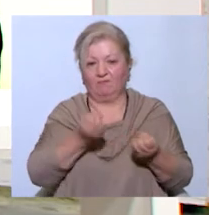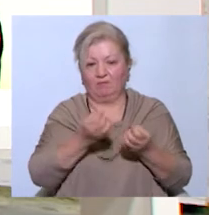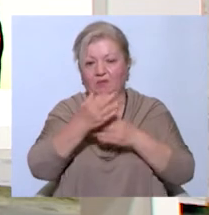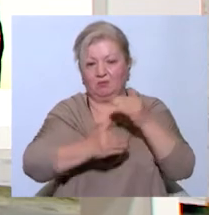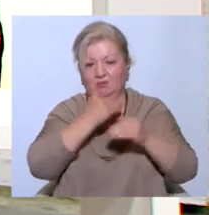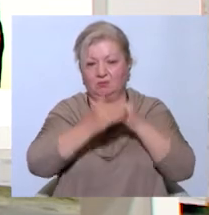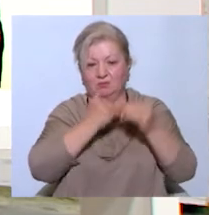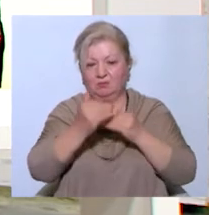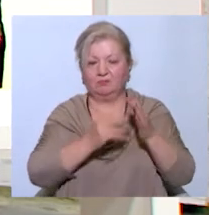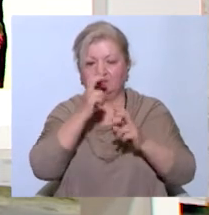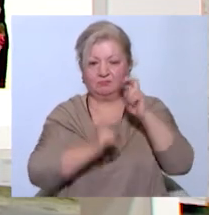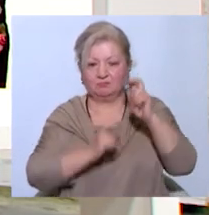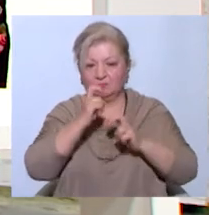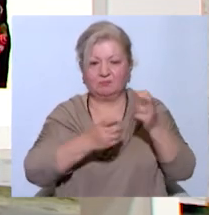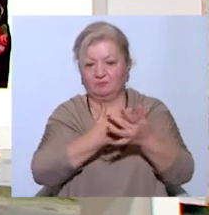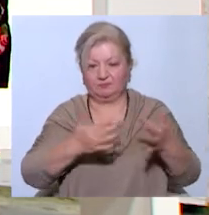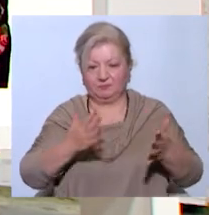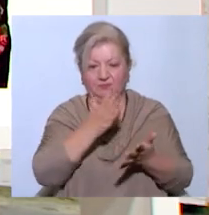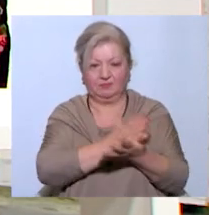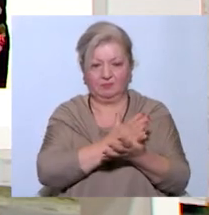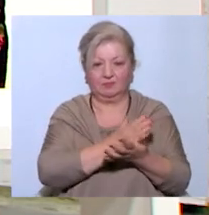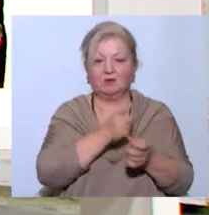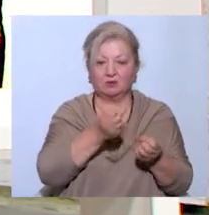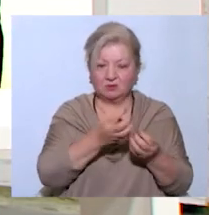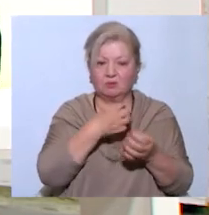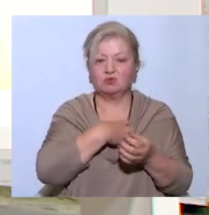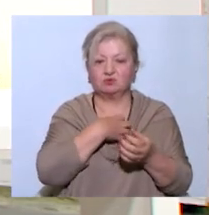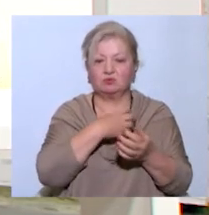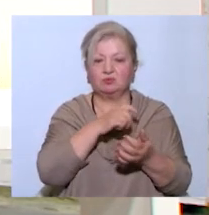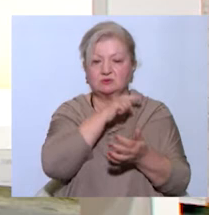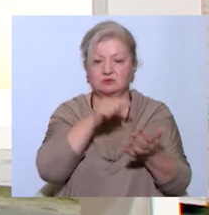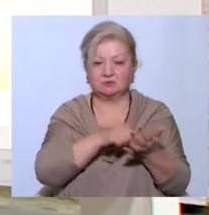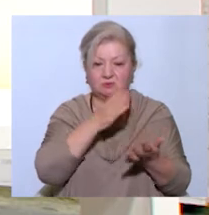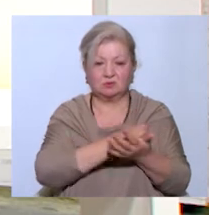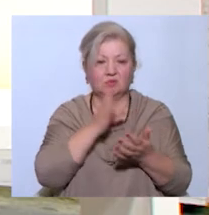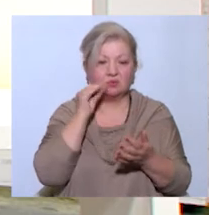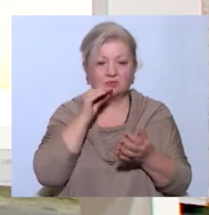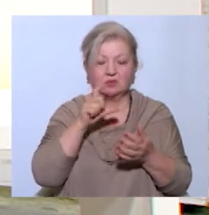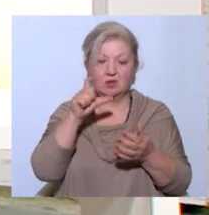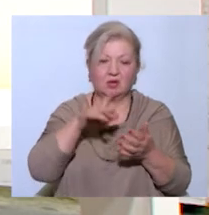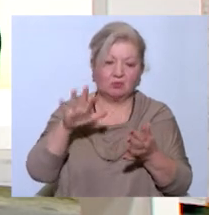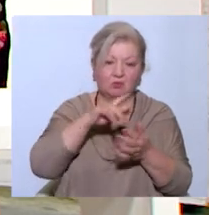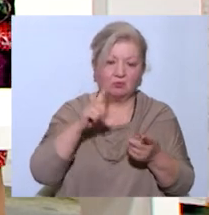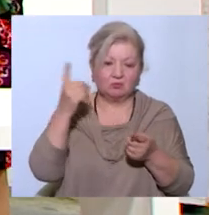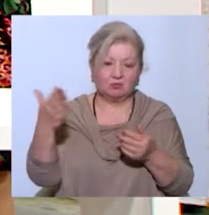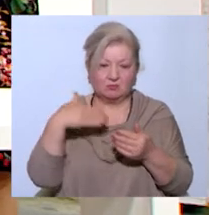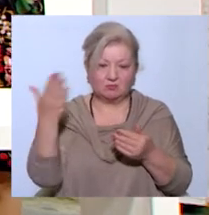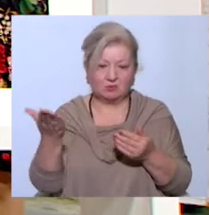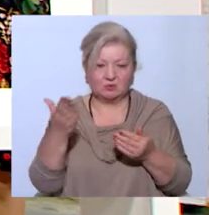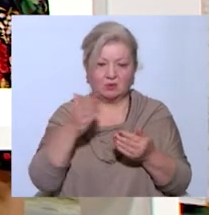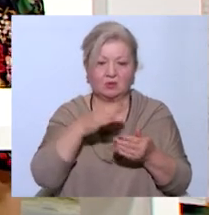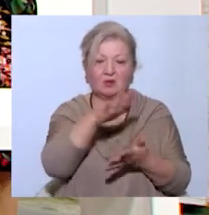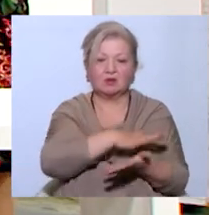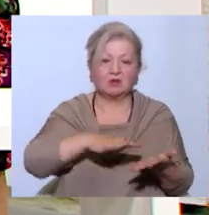მომპოვებელ ინდუსტრიაში. მაგრამ აქ გვაქვს კიდევ ერთი მნიშვნელოვანი საკითხი. როდესაც ჩვენ ვსაუბრობთ ევროპელების მხრიდან ტერიტორიის